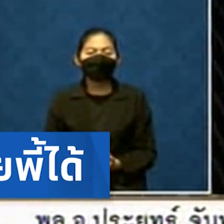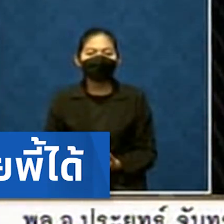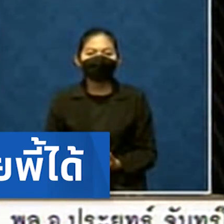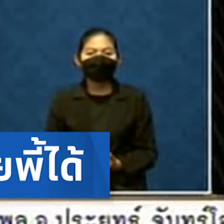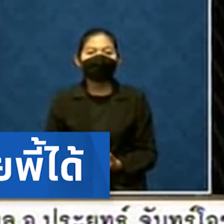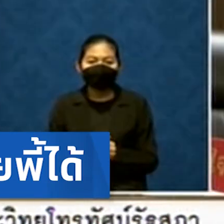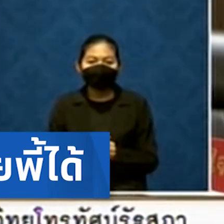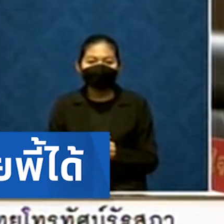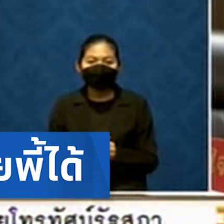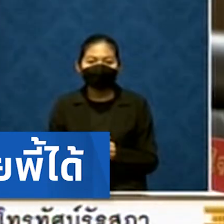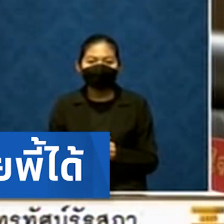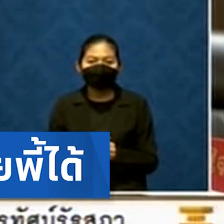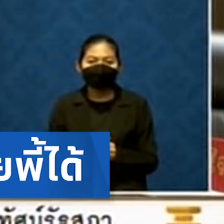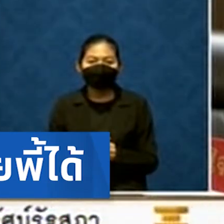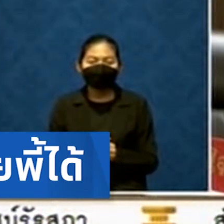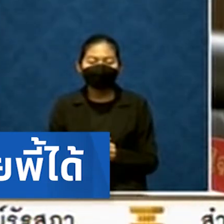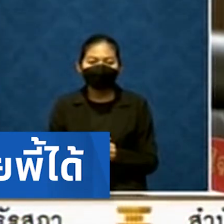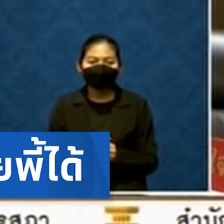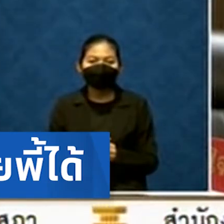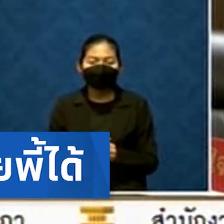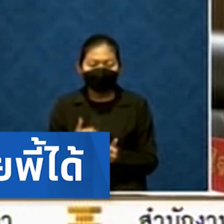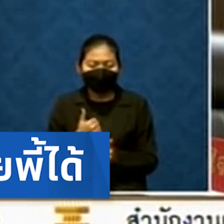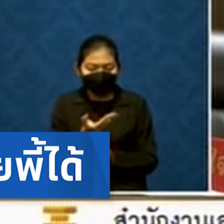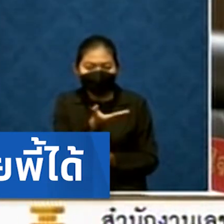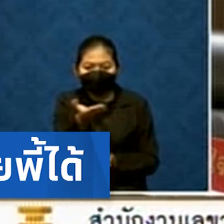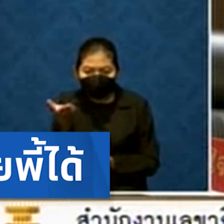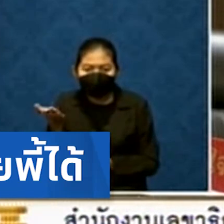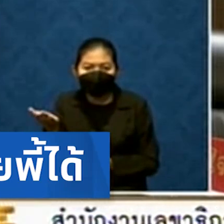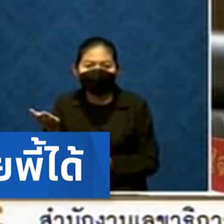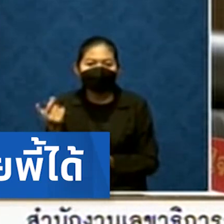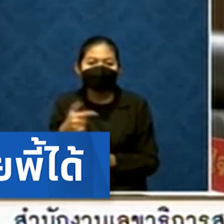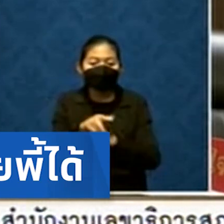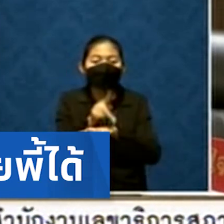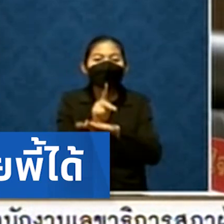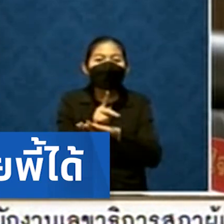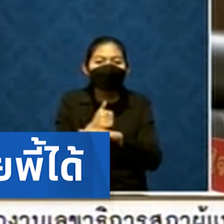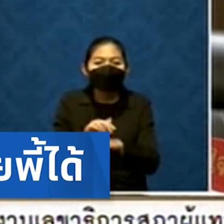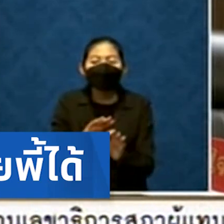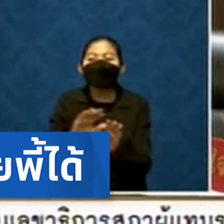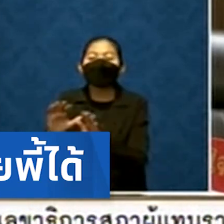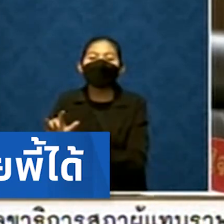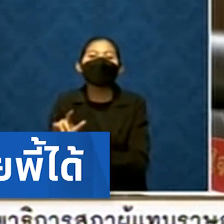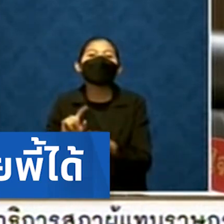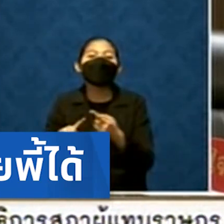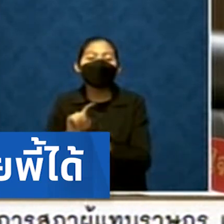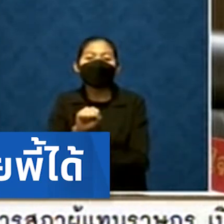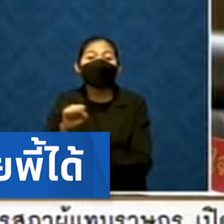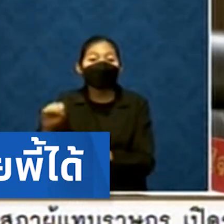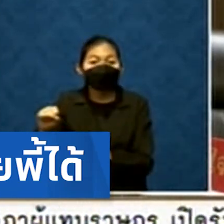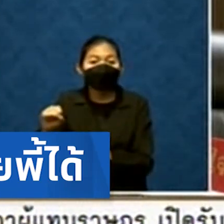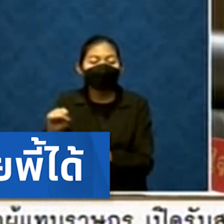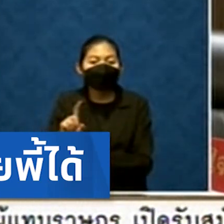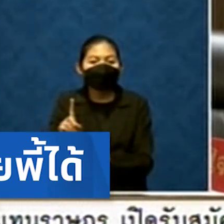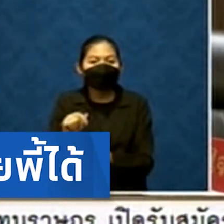ฒินั้นได้เป็นอีกครั้งนึงนะครับที่ก้าวไกลแสดงสมรรถนะของพรรคในการขุดคุ้ยข้อมูลเรื่องที่เป็นเครือข่ายผลประโยชน์ต่าง